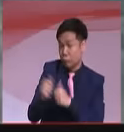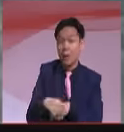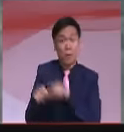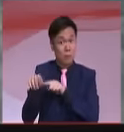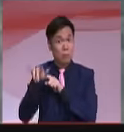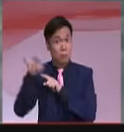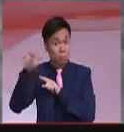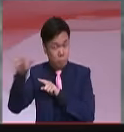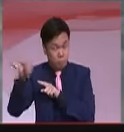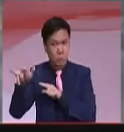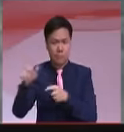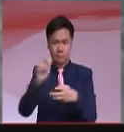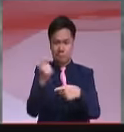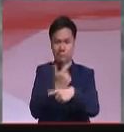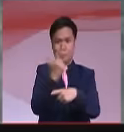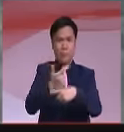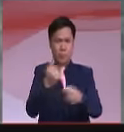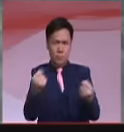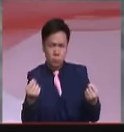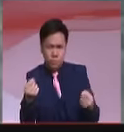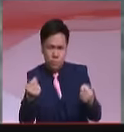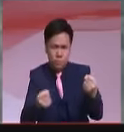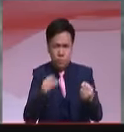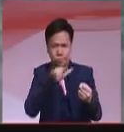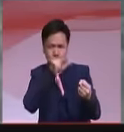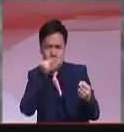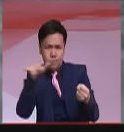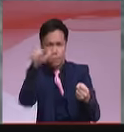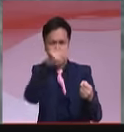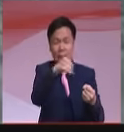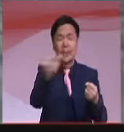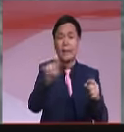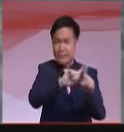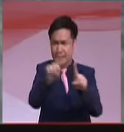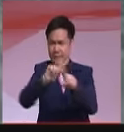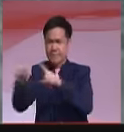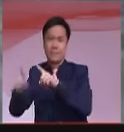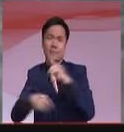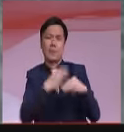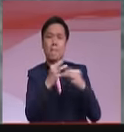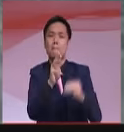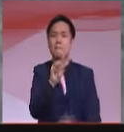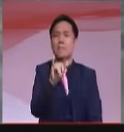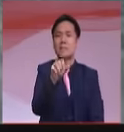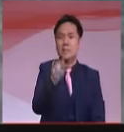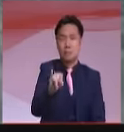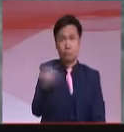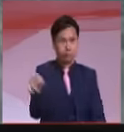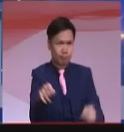digunakan untuk latihan curut terbang pesawat pejuang dan berbagai misi operasi khusus